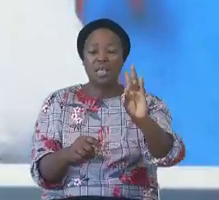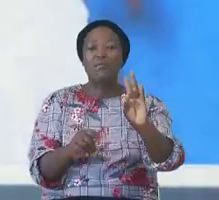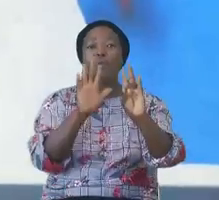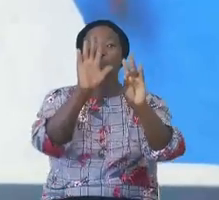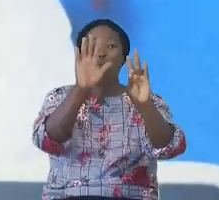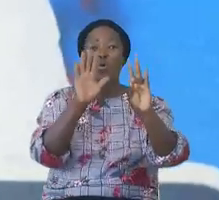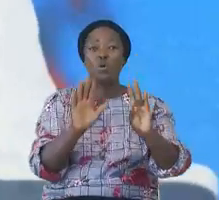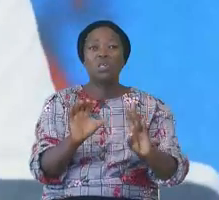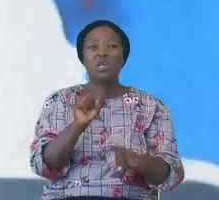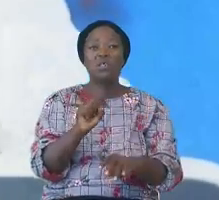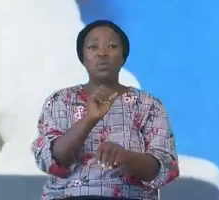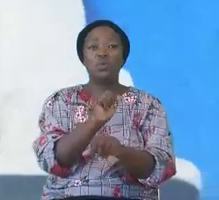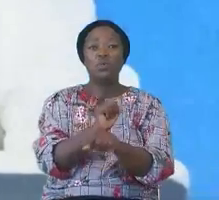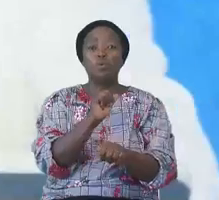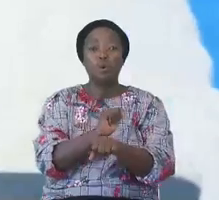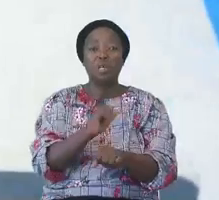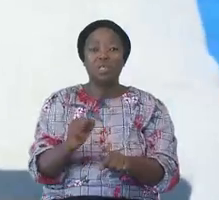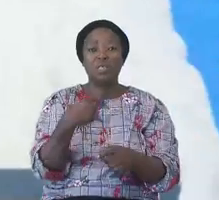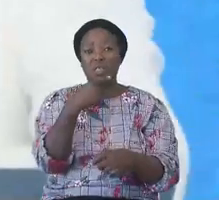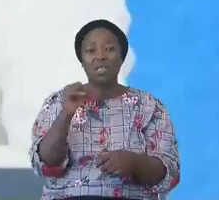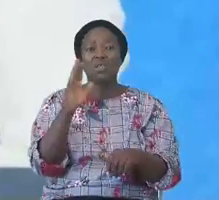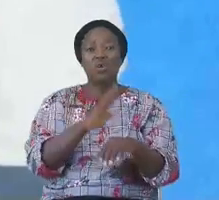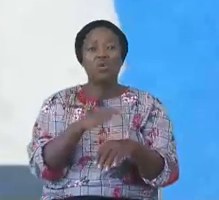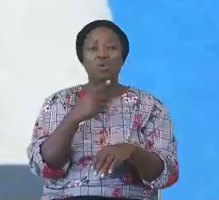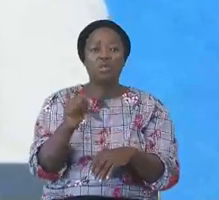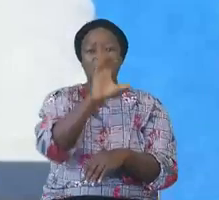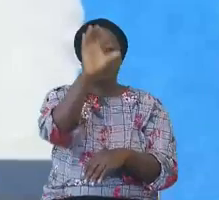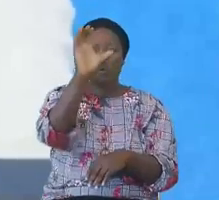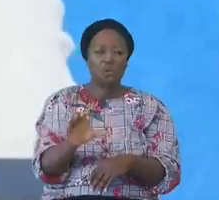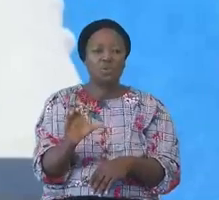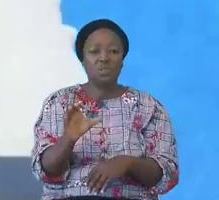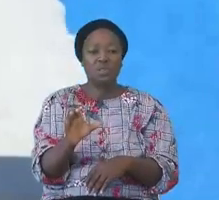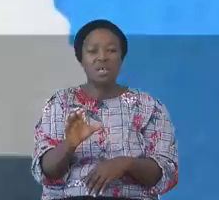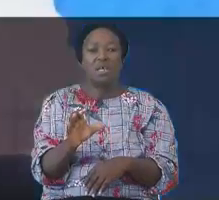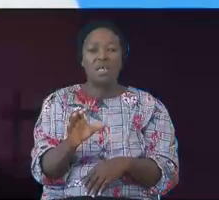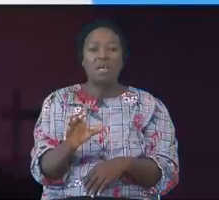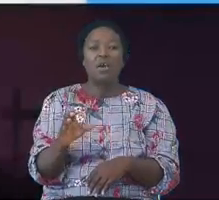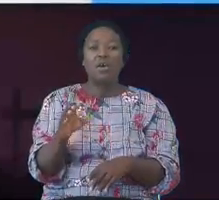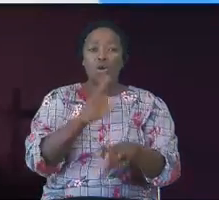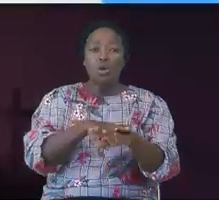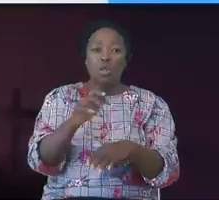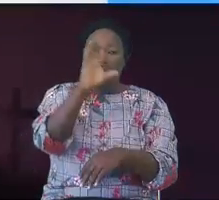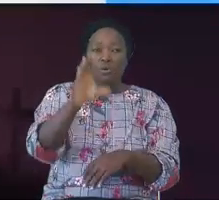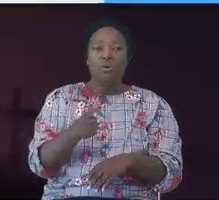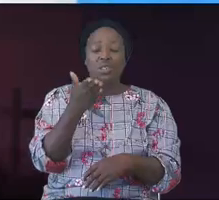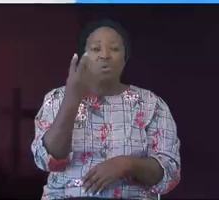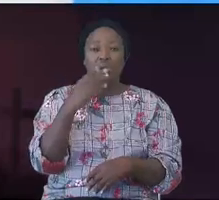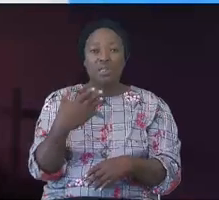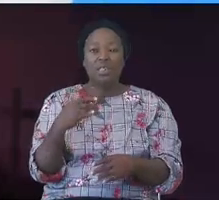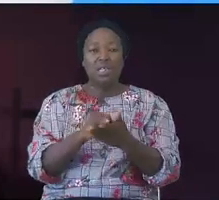et enseigne et vous révèle les sept déclarations miraculeuses de la